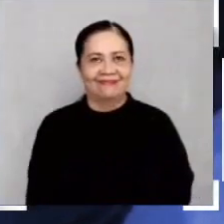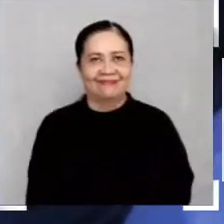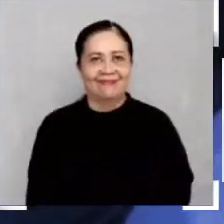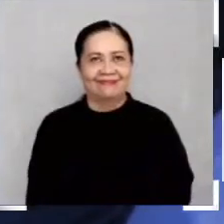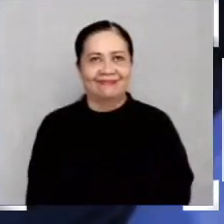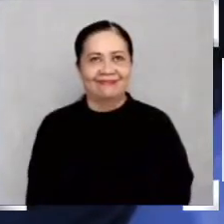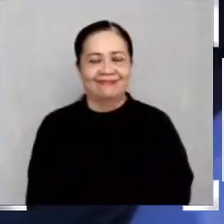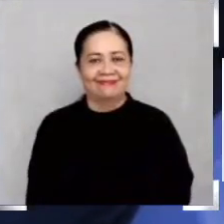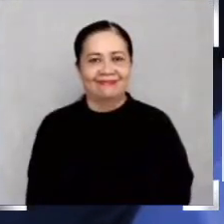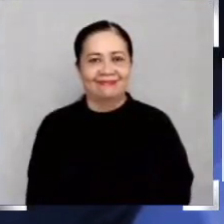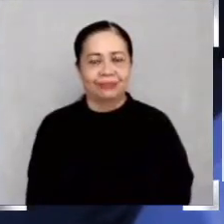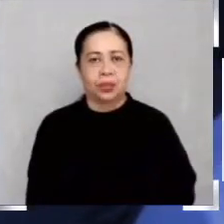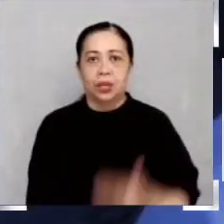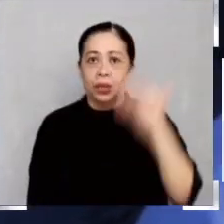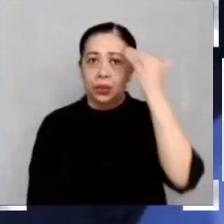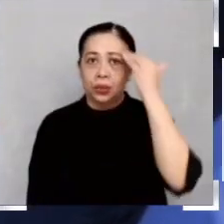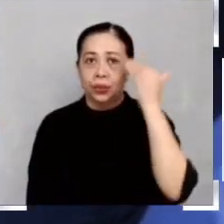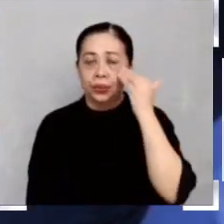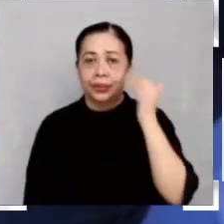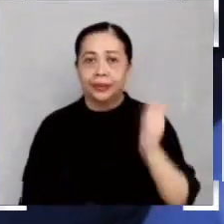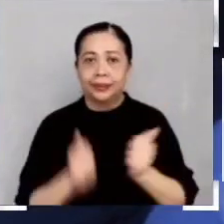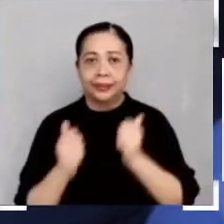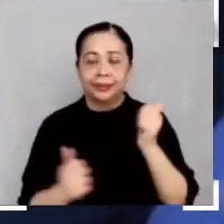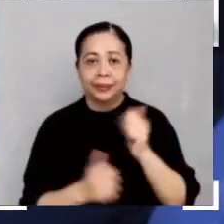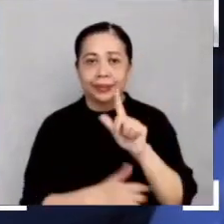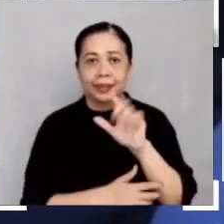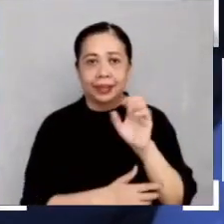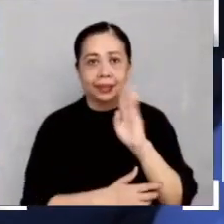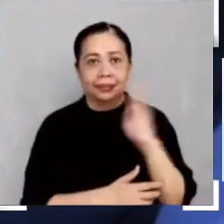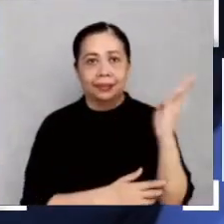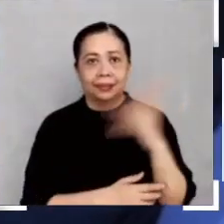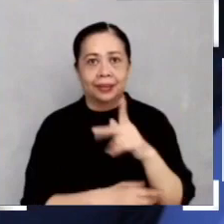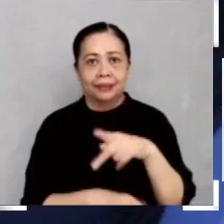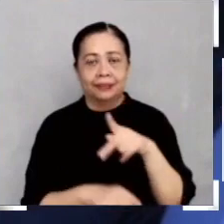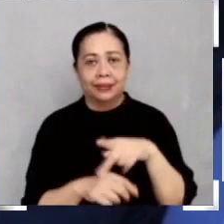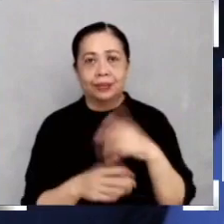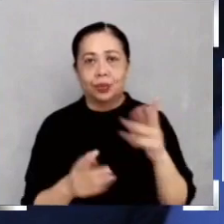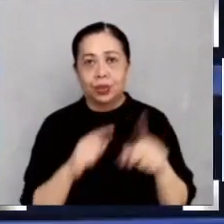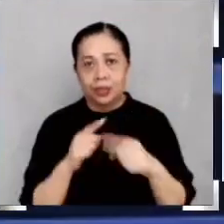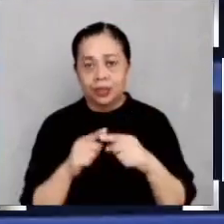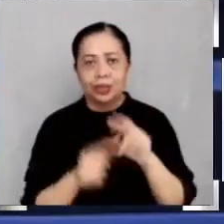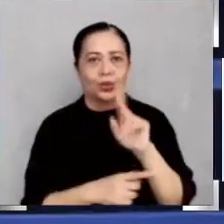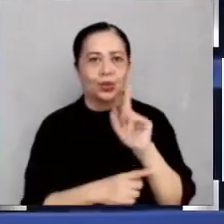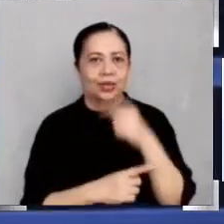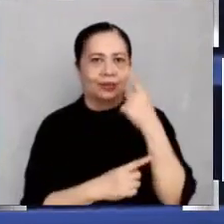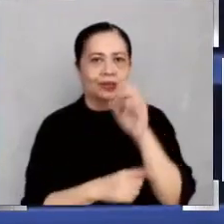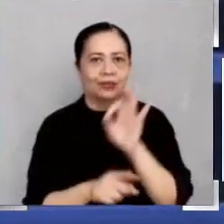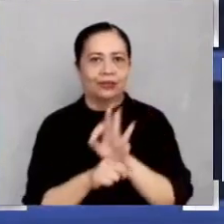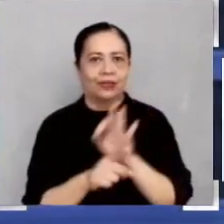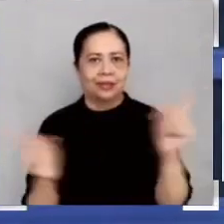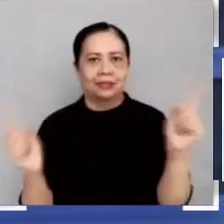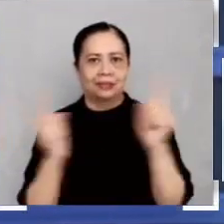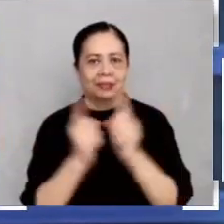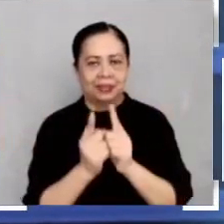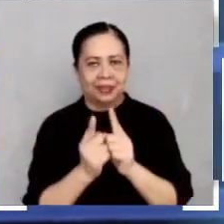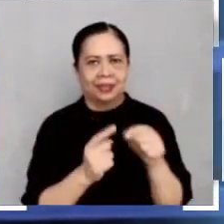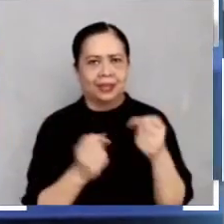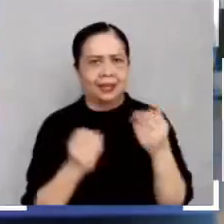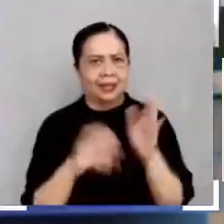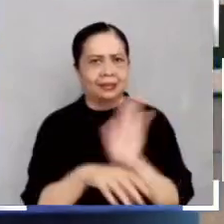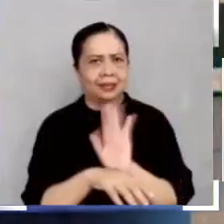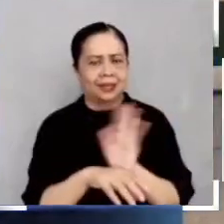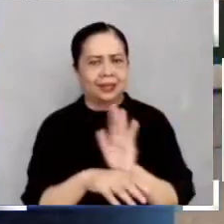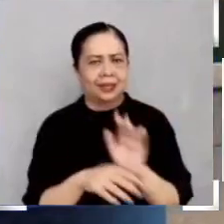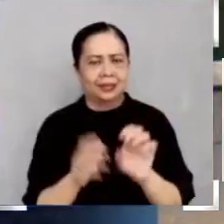Ang Korean actor naman na si Lee Sung-kyung magbabalik sa Pilipinas sa Hulyo para sa kanyang fan meeting. Bumida siya sa ilang hit Korean series gaya